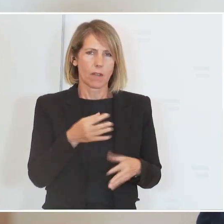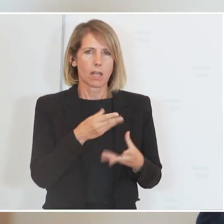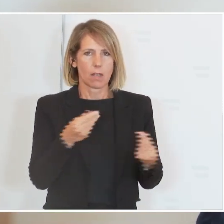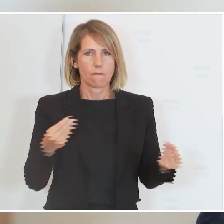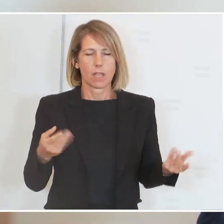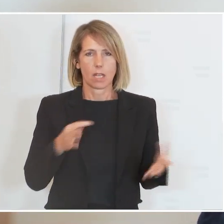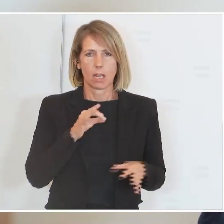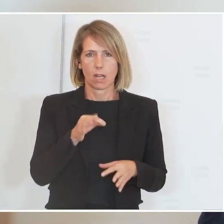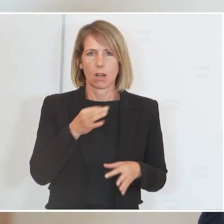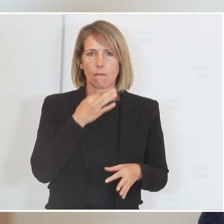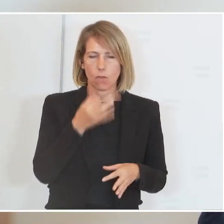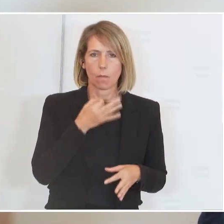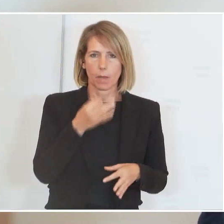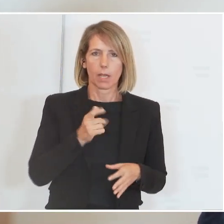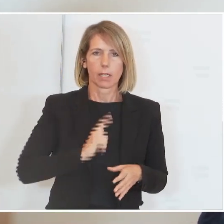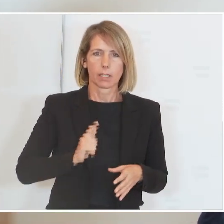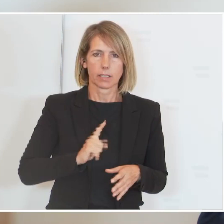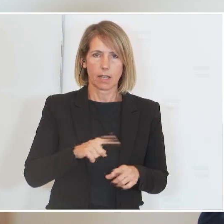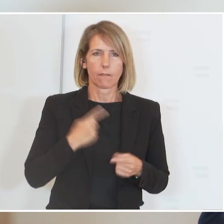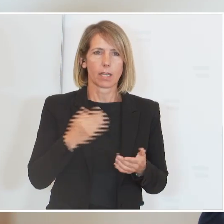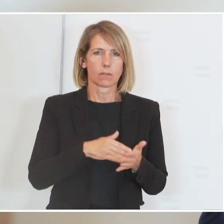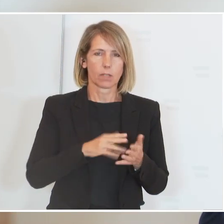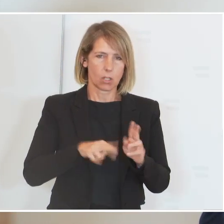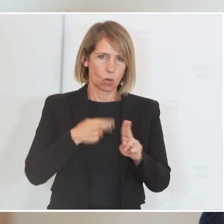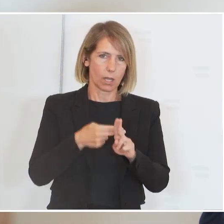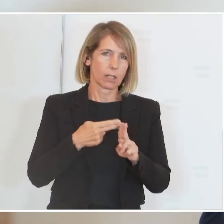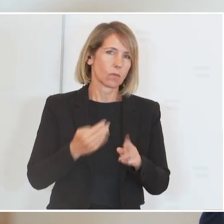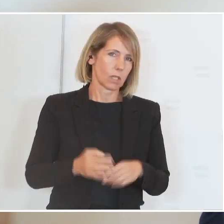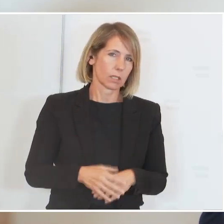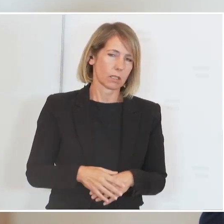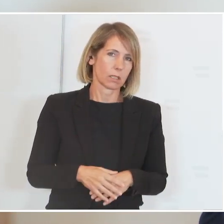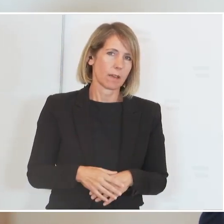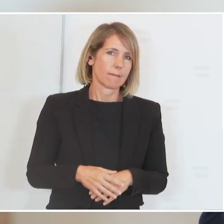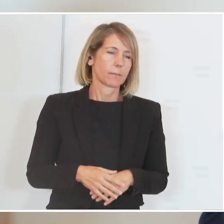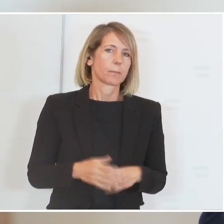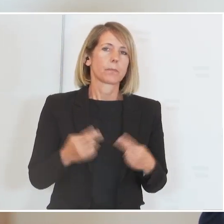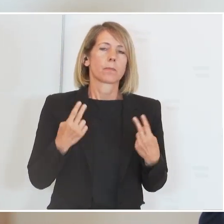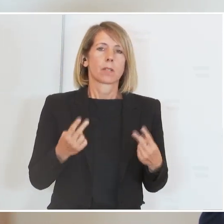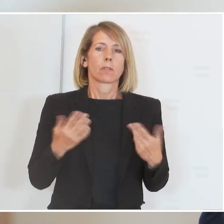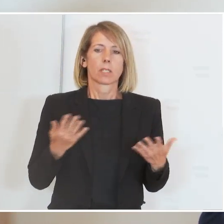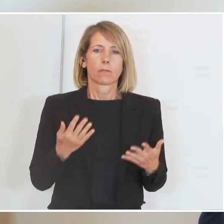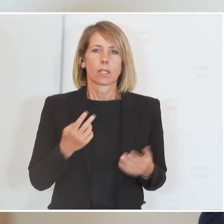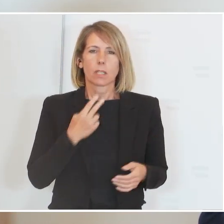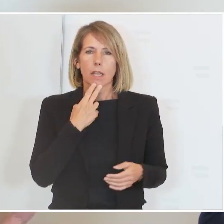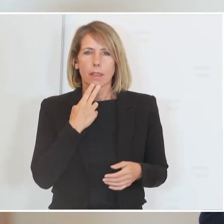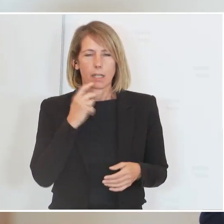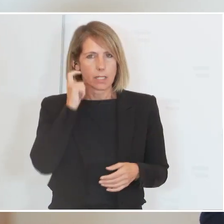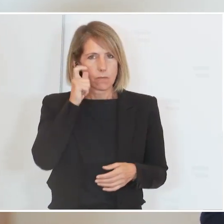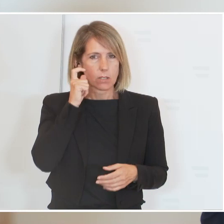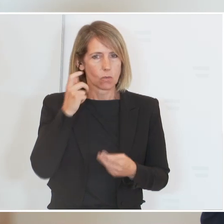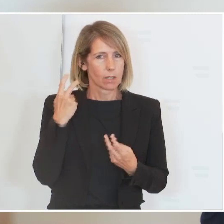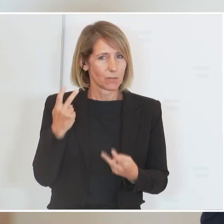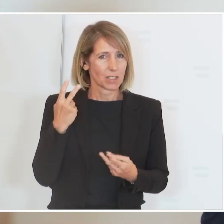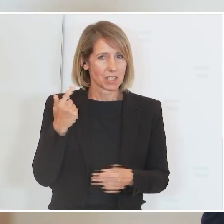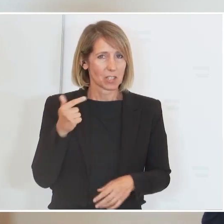diesen Bericht auch erwarten, weil es geht um einen nicht unwesentlichen Energieversorger in der Ostregion, 2 Millionen